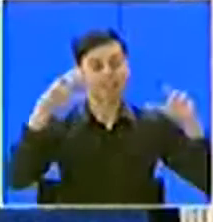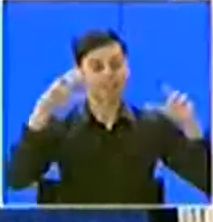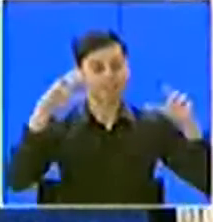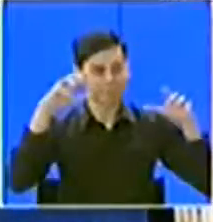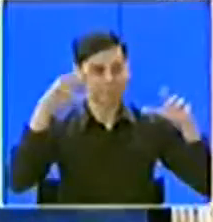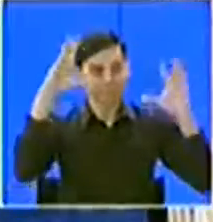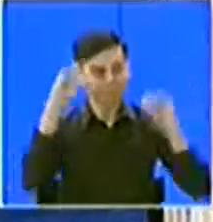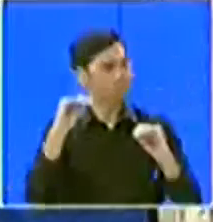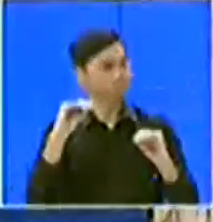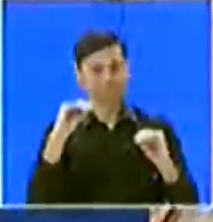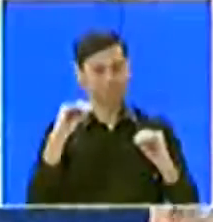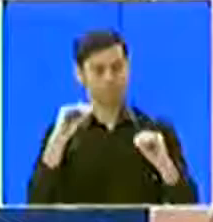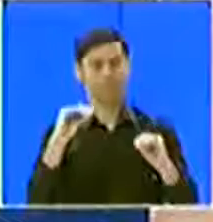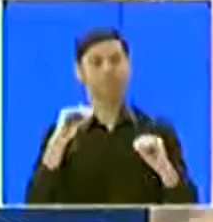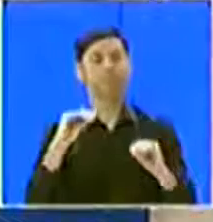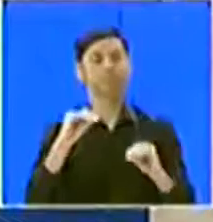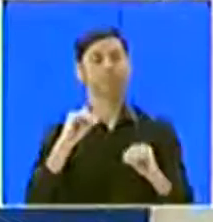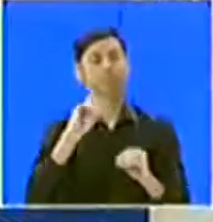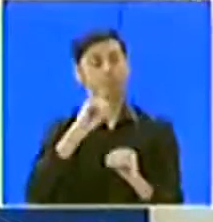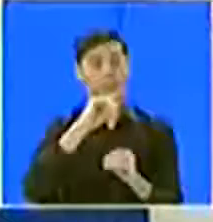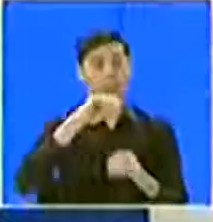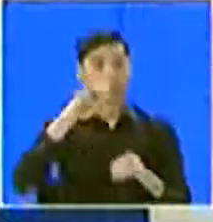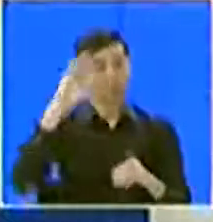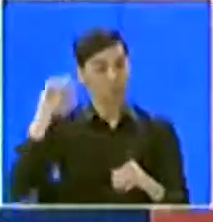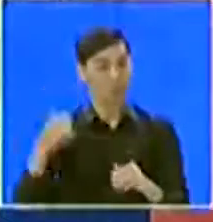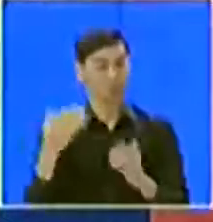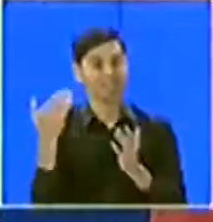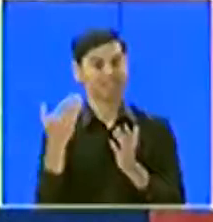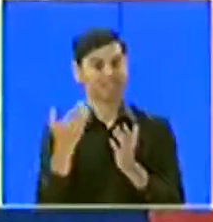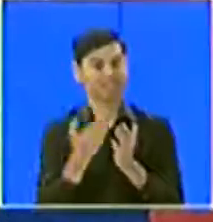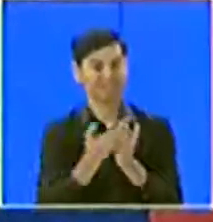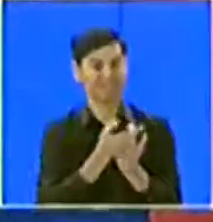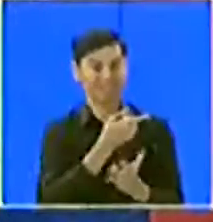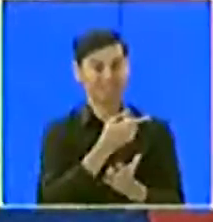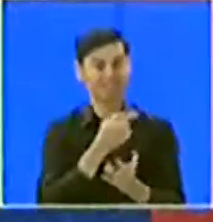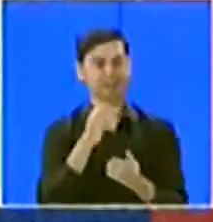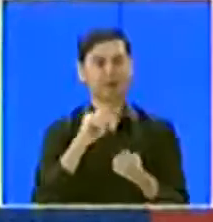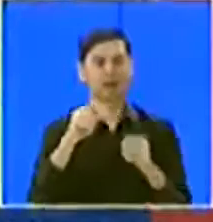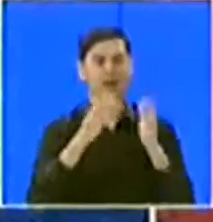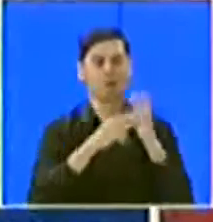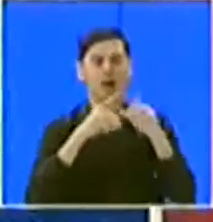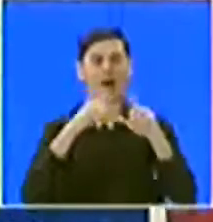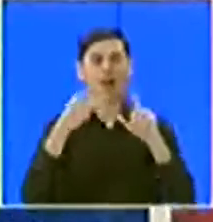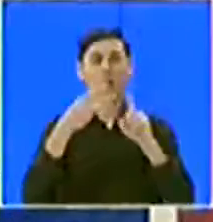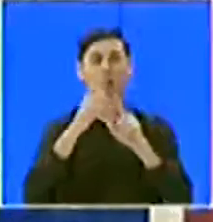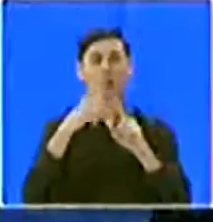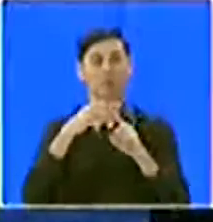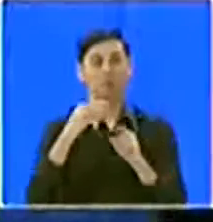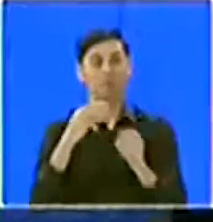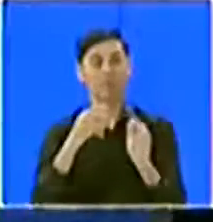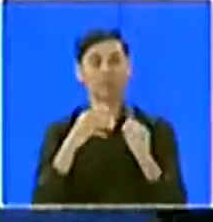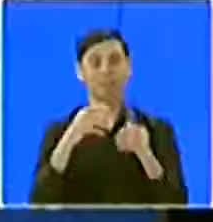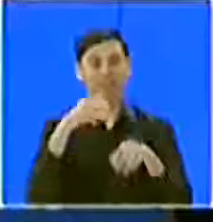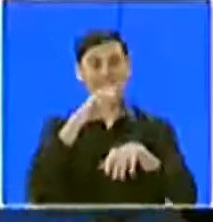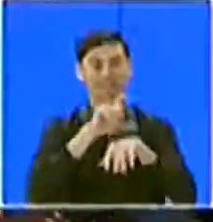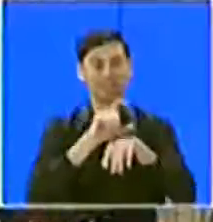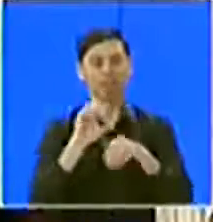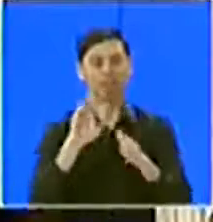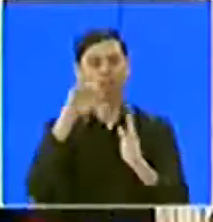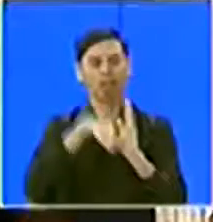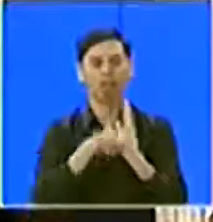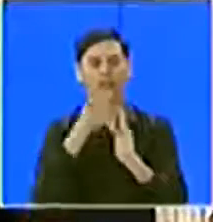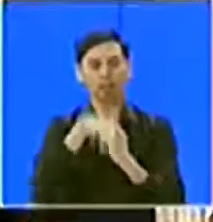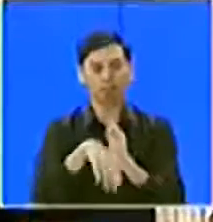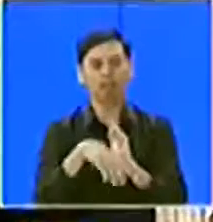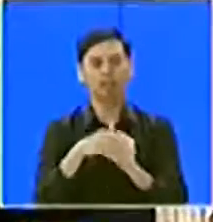agar listrik yang menerangi rumahnya tidak padam. Udah, Ibu. Ya, penghasilan suaminya sebagai marmot masjid yang tak menentu membuat Amina